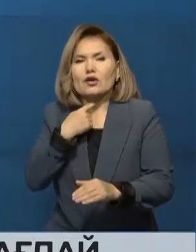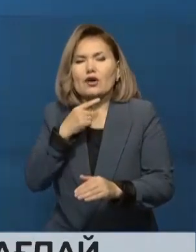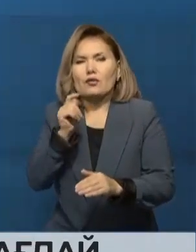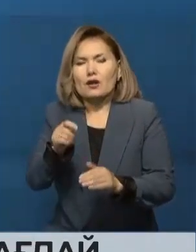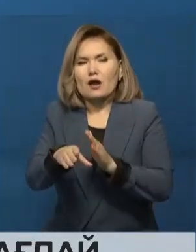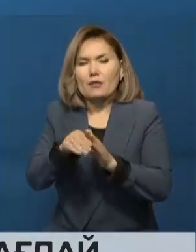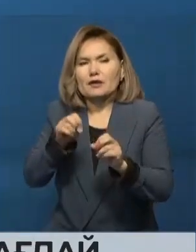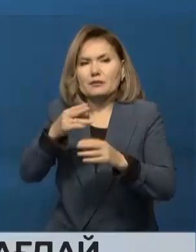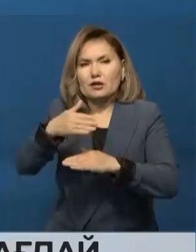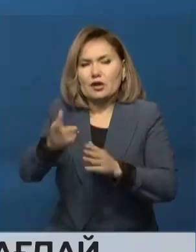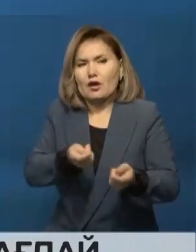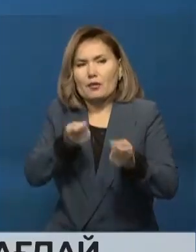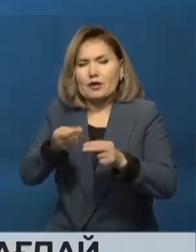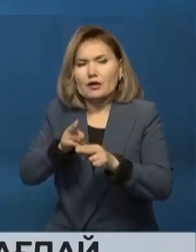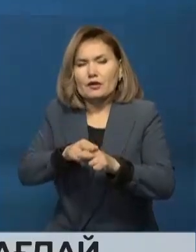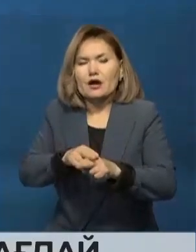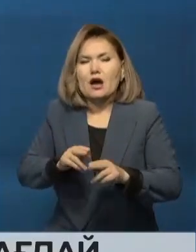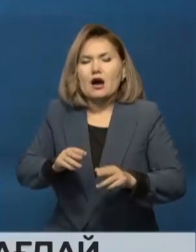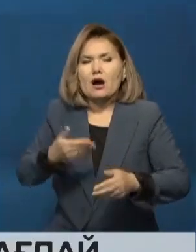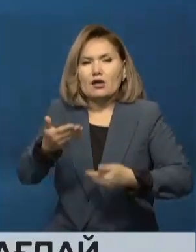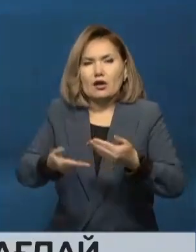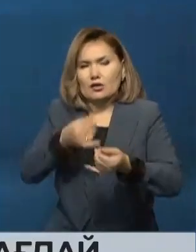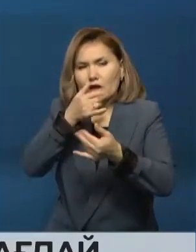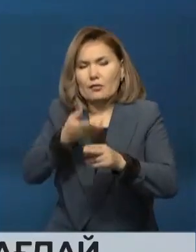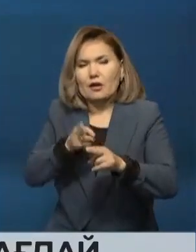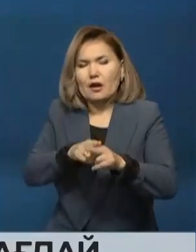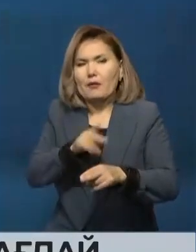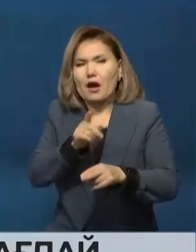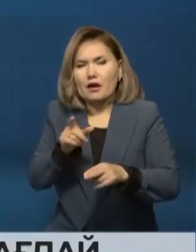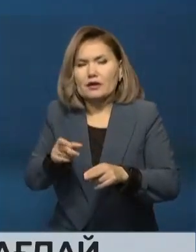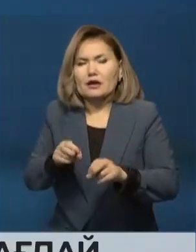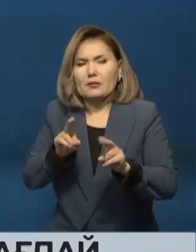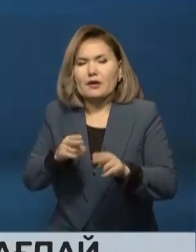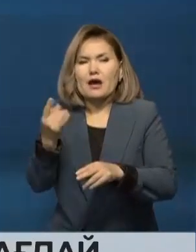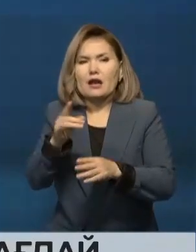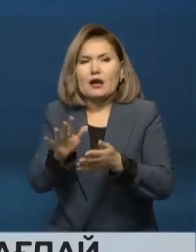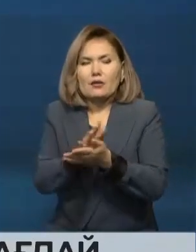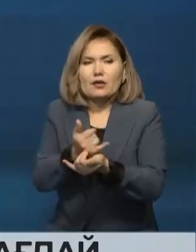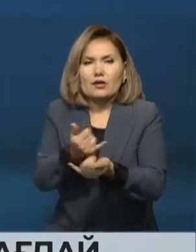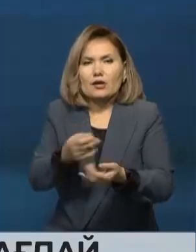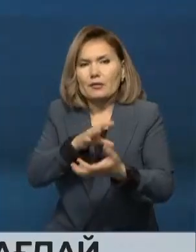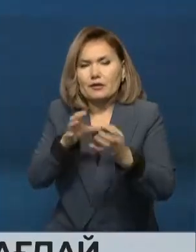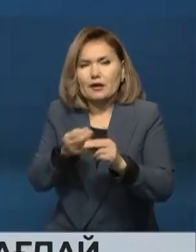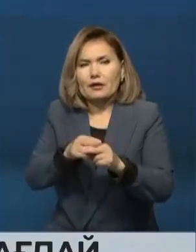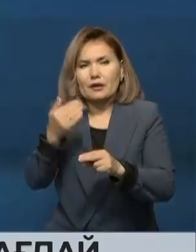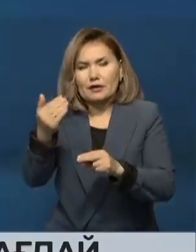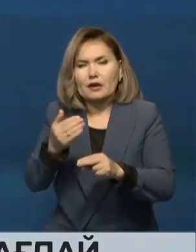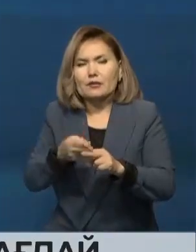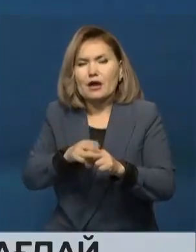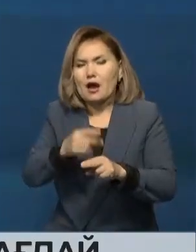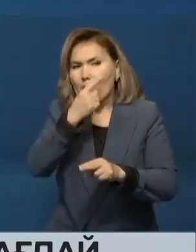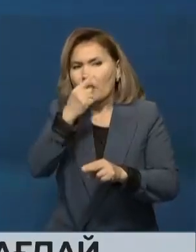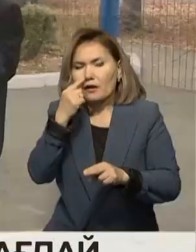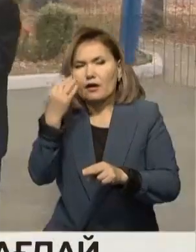арнайы жәшік жеткізілді. Ал жүріп тұруы қиын болса да, учаскеге келемін деушілер үшін инватакси қызмет көрсетті. Ильяс Маляковтың